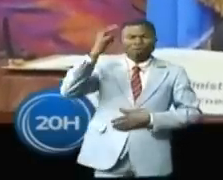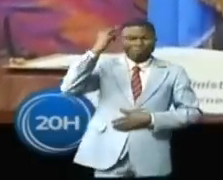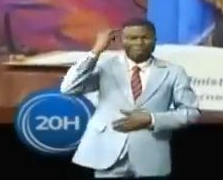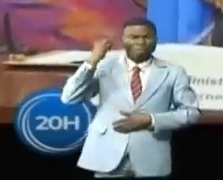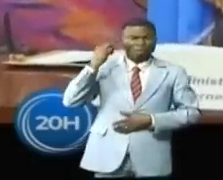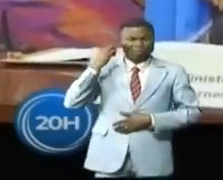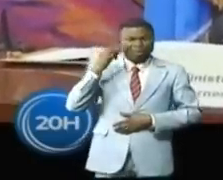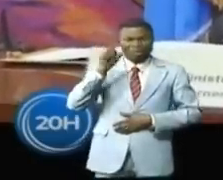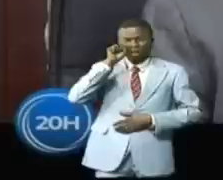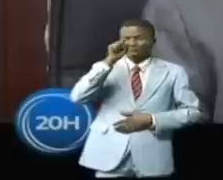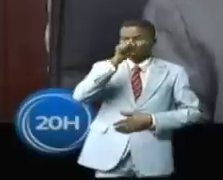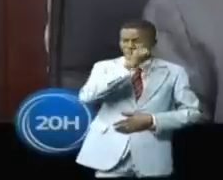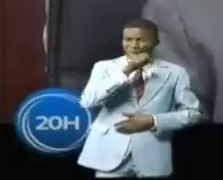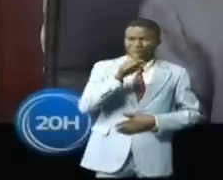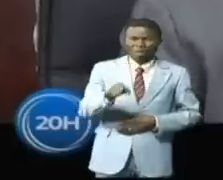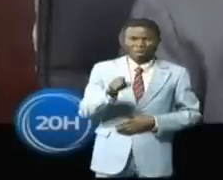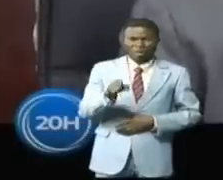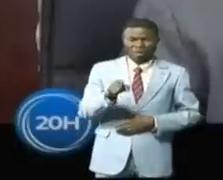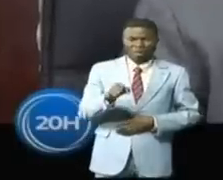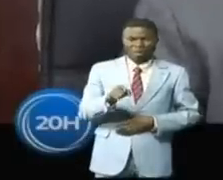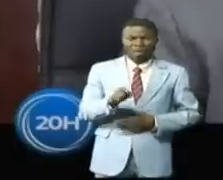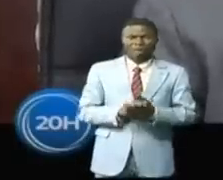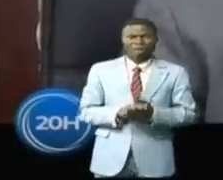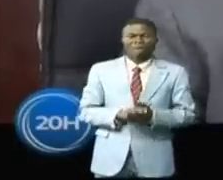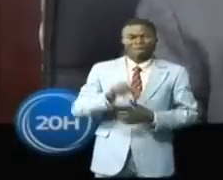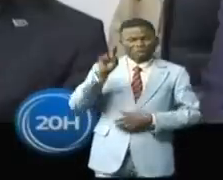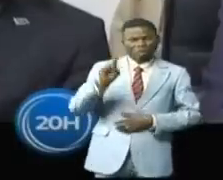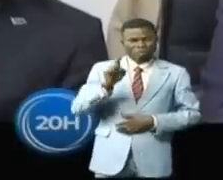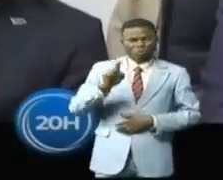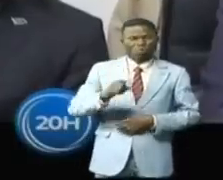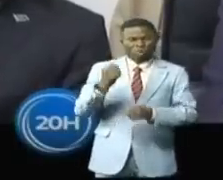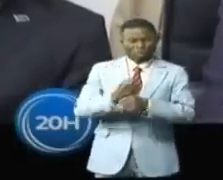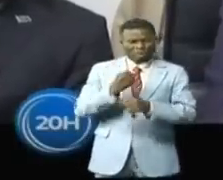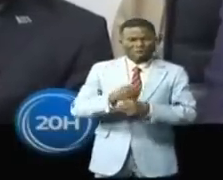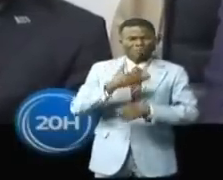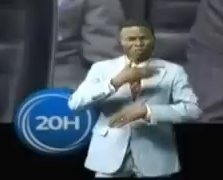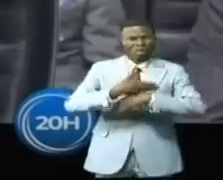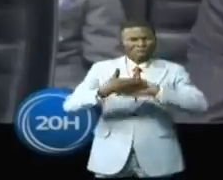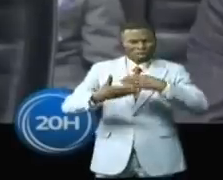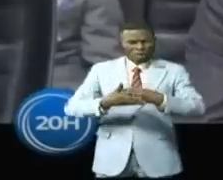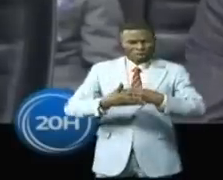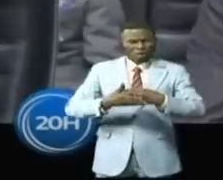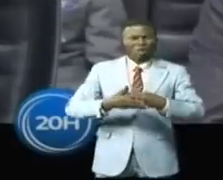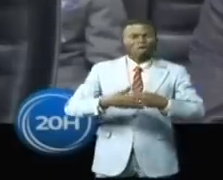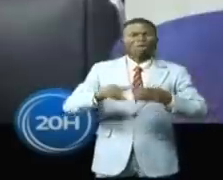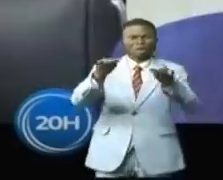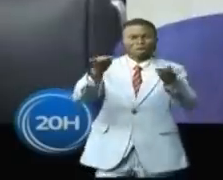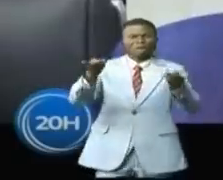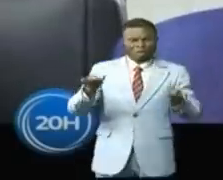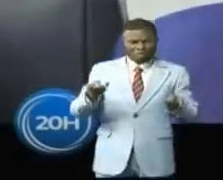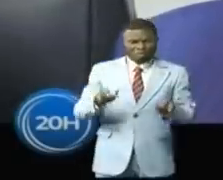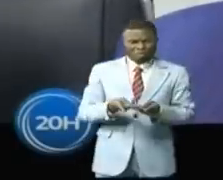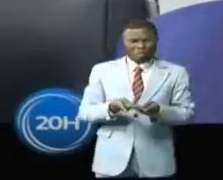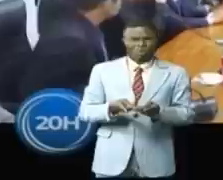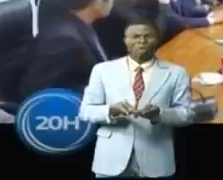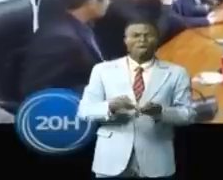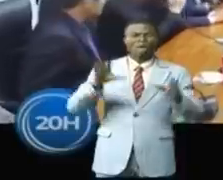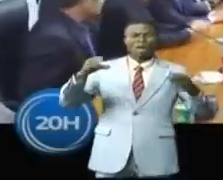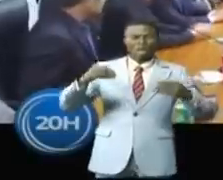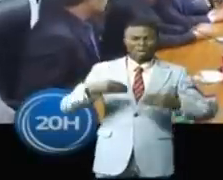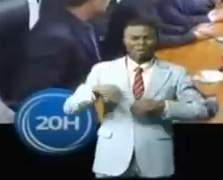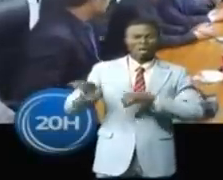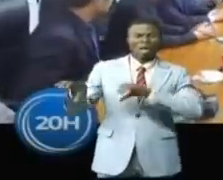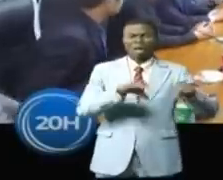Jean-Michel Samalou Kondé Kienge, a émis les vœux de voir les travaux de construction de ces complexes qui va accueillir les spectacles,